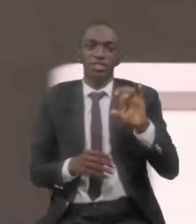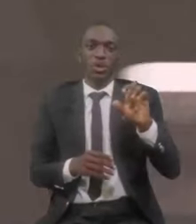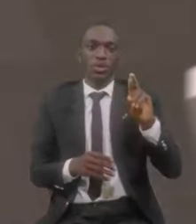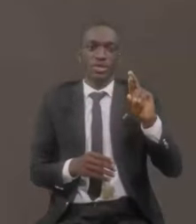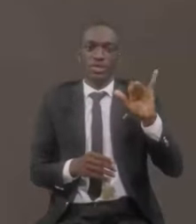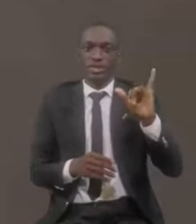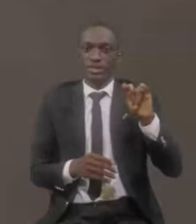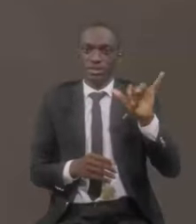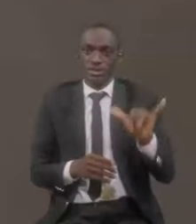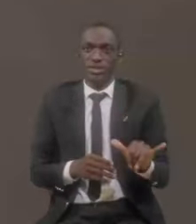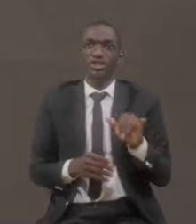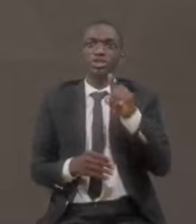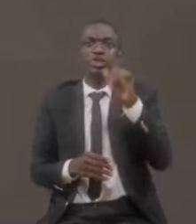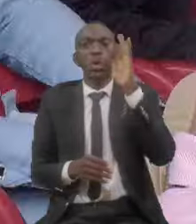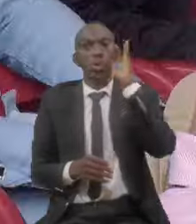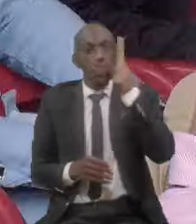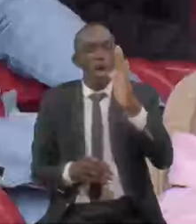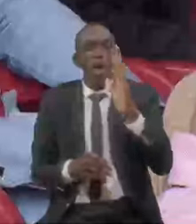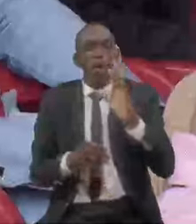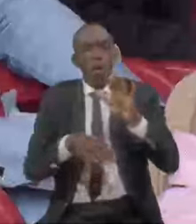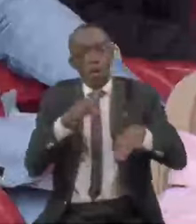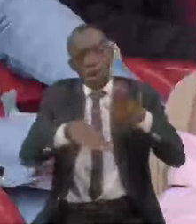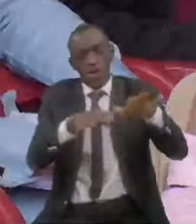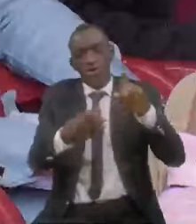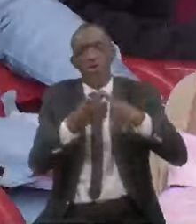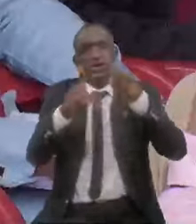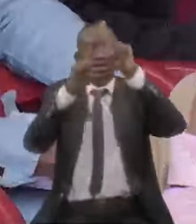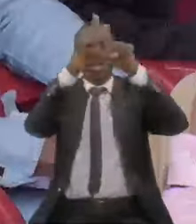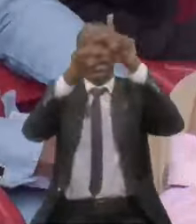tu deviendras une étoile au nom de Jésus.